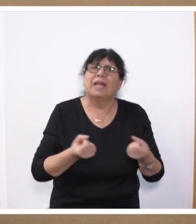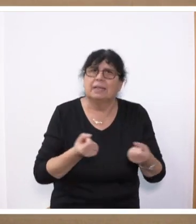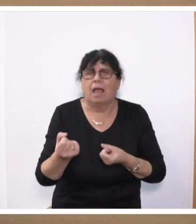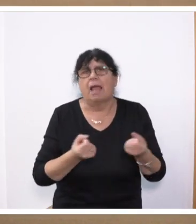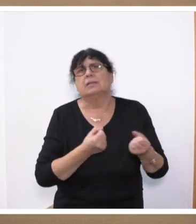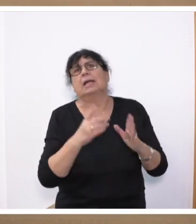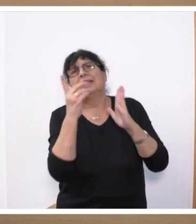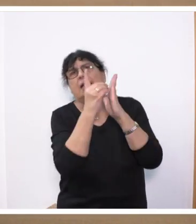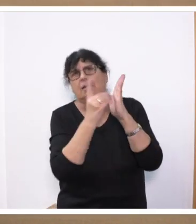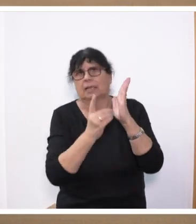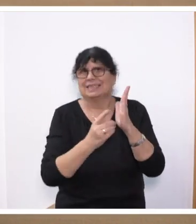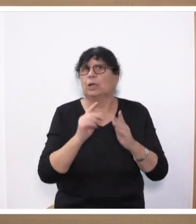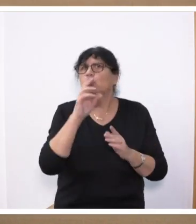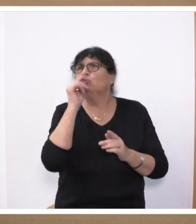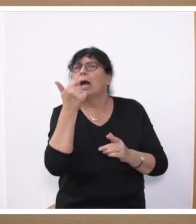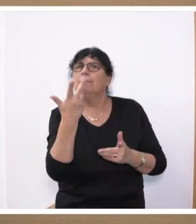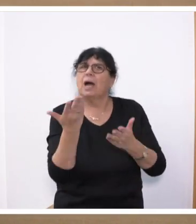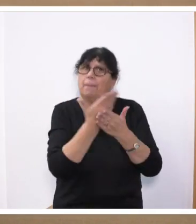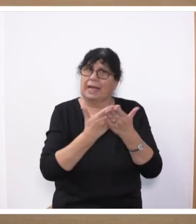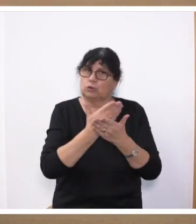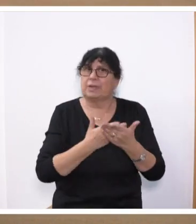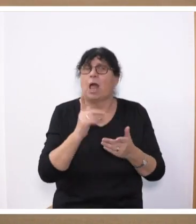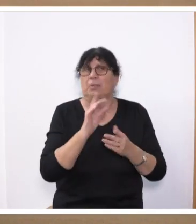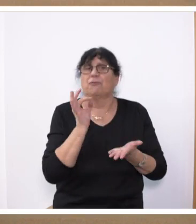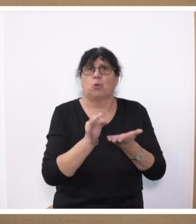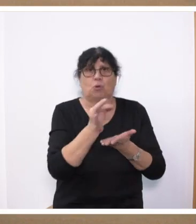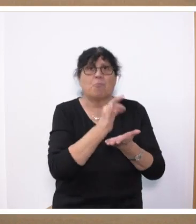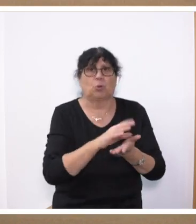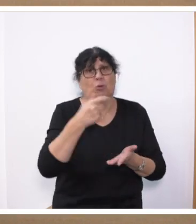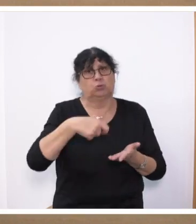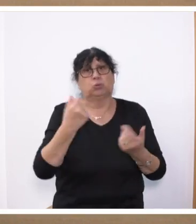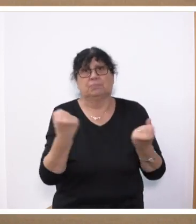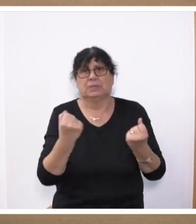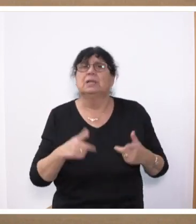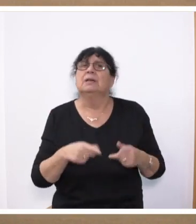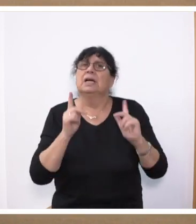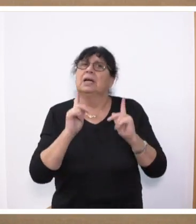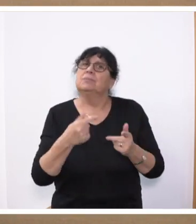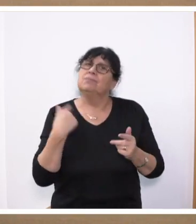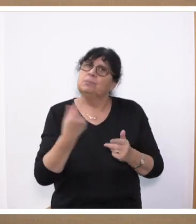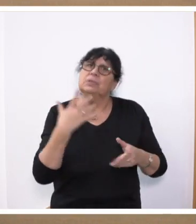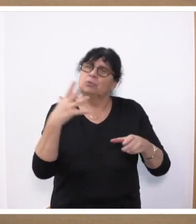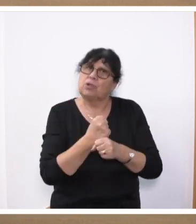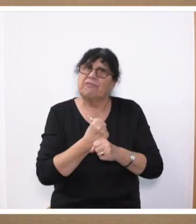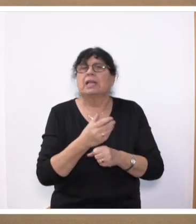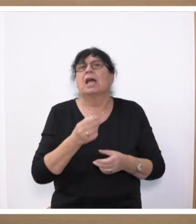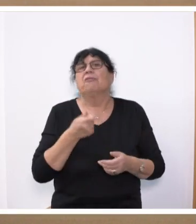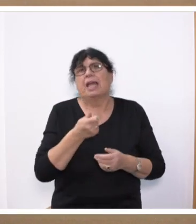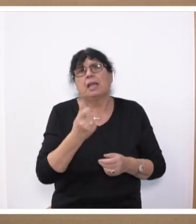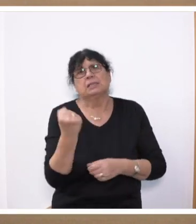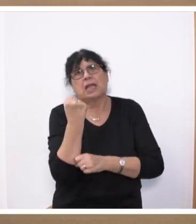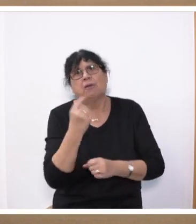paar Beispiele, aber richtig dicke Brocken für unsere Kommunen. Uns muss es gelingen, die Finanzkraft der Kommunen weiter zu